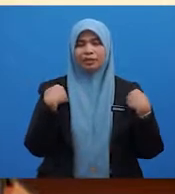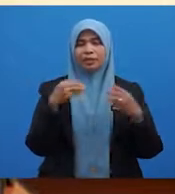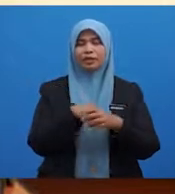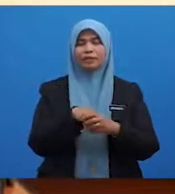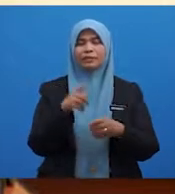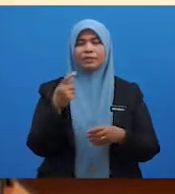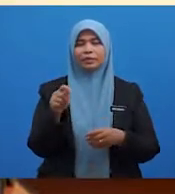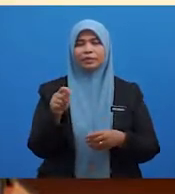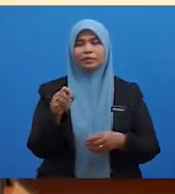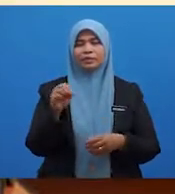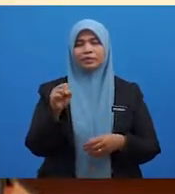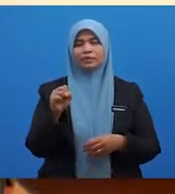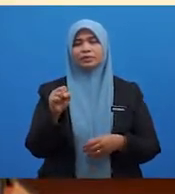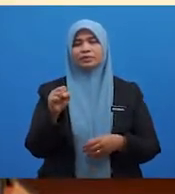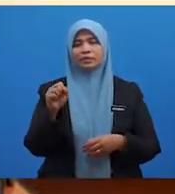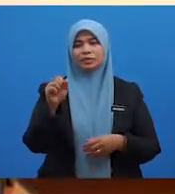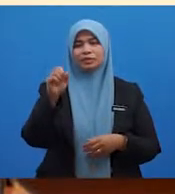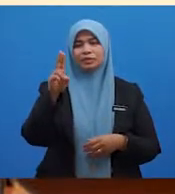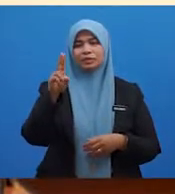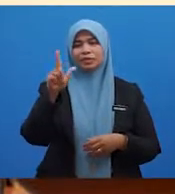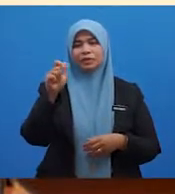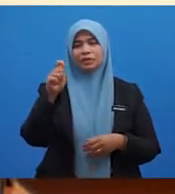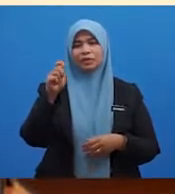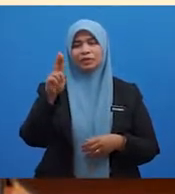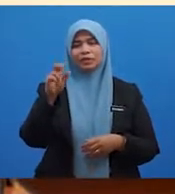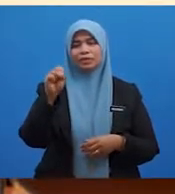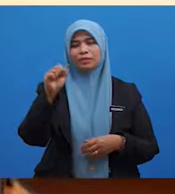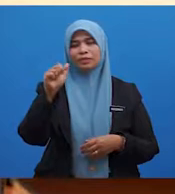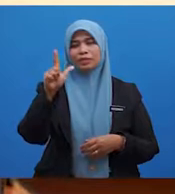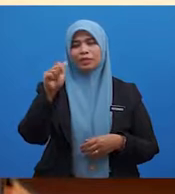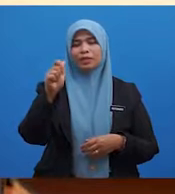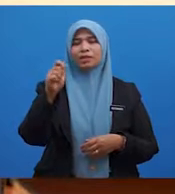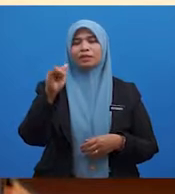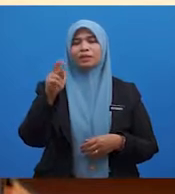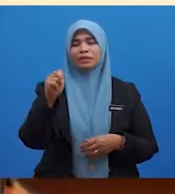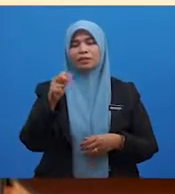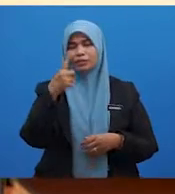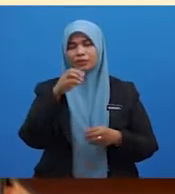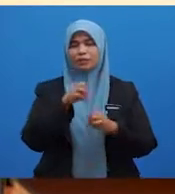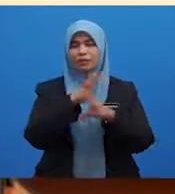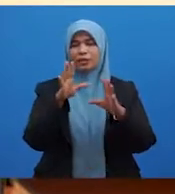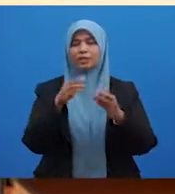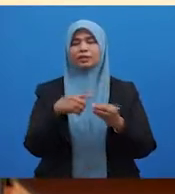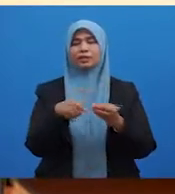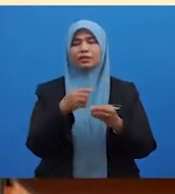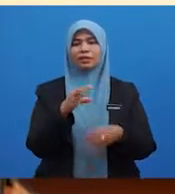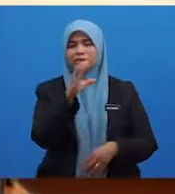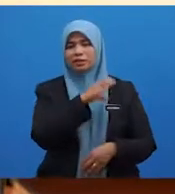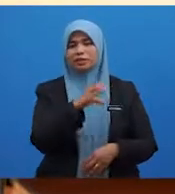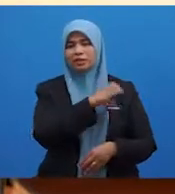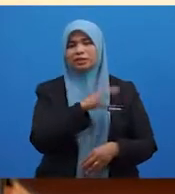teks Sulalatus Salatin untuk diterangkan tentang ciri-ciri yang